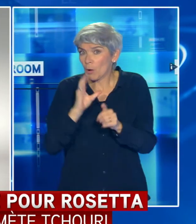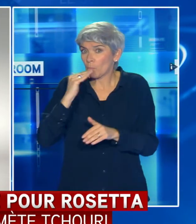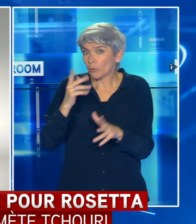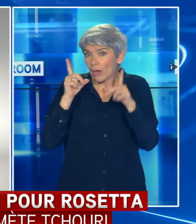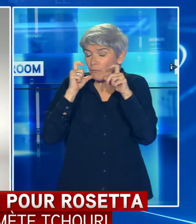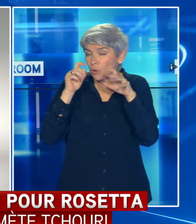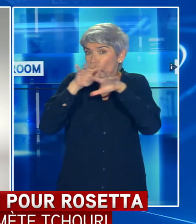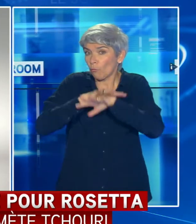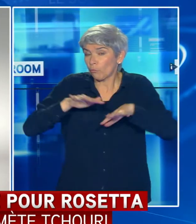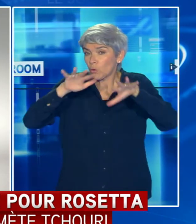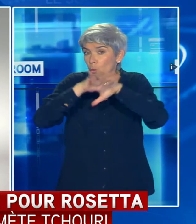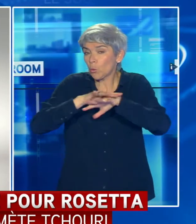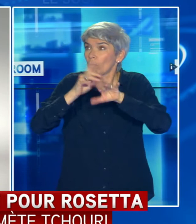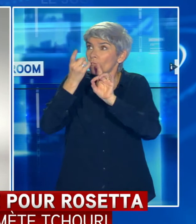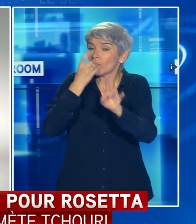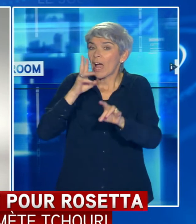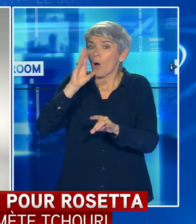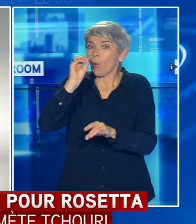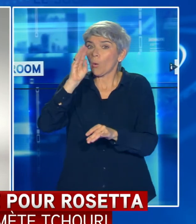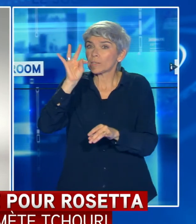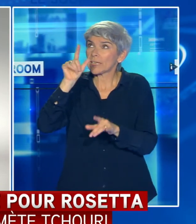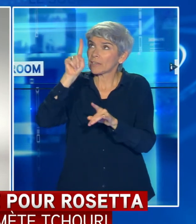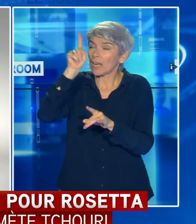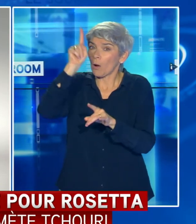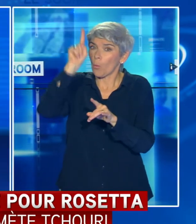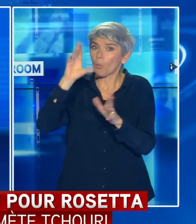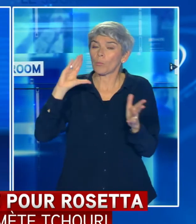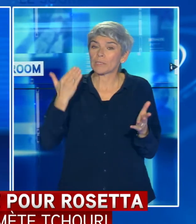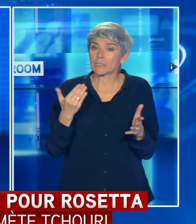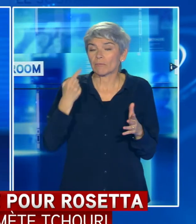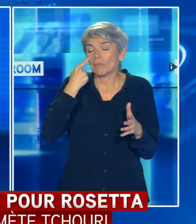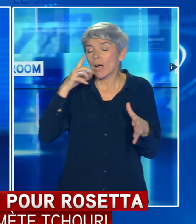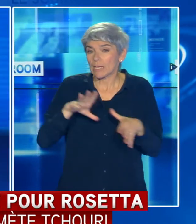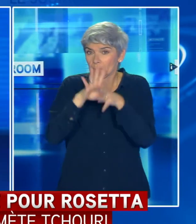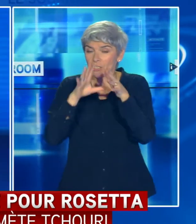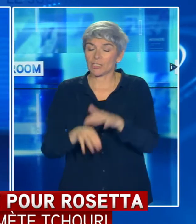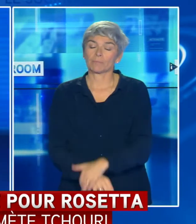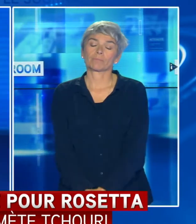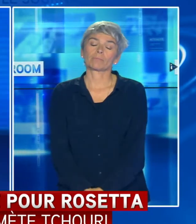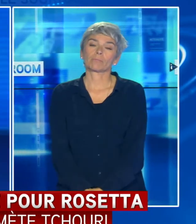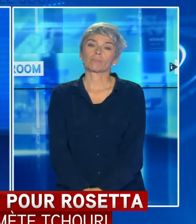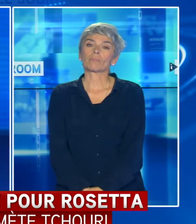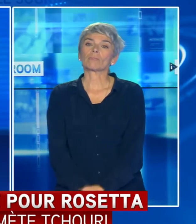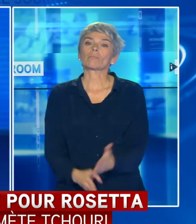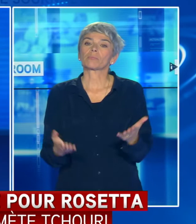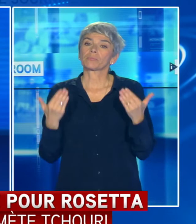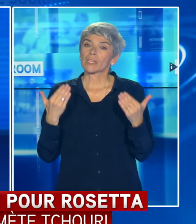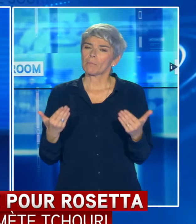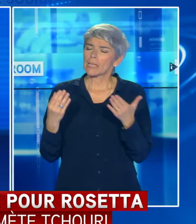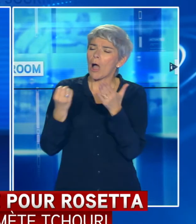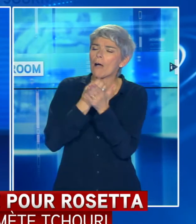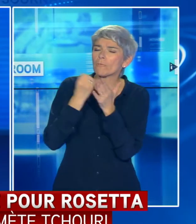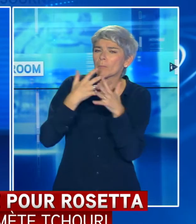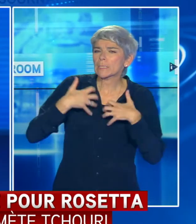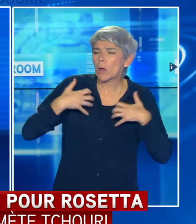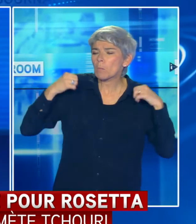photo un petit peu floue envoyée par Rosetta elle-même. Les précisions sur ce dernier crash et sur les données scientifiques qu'on